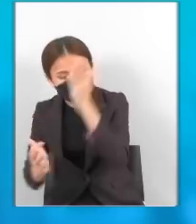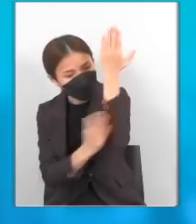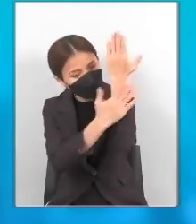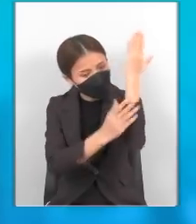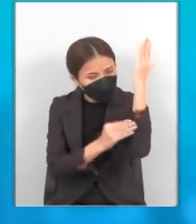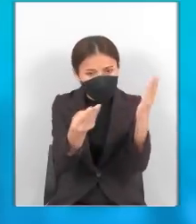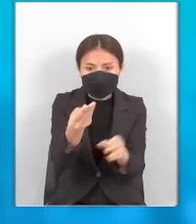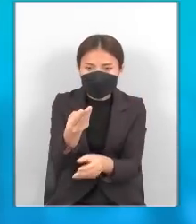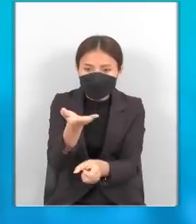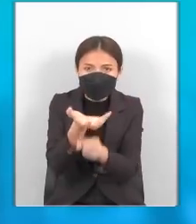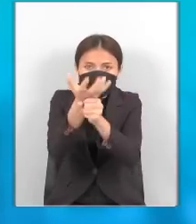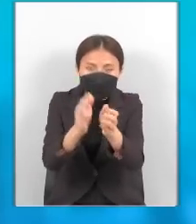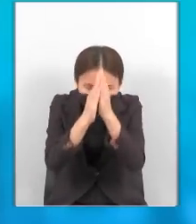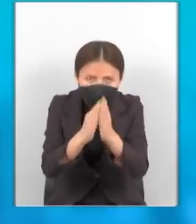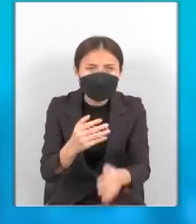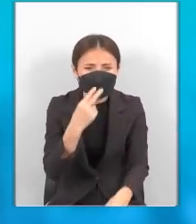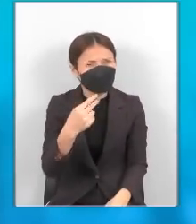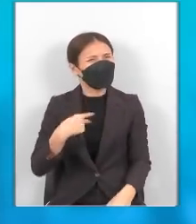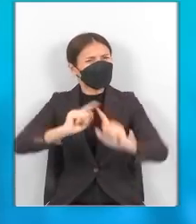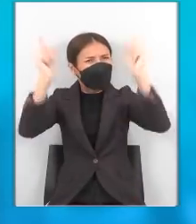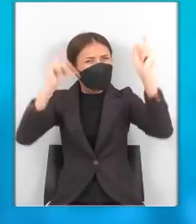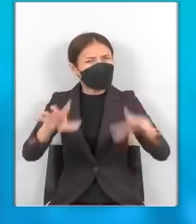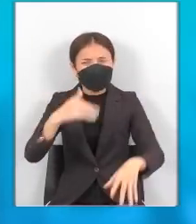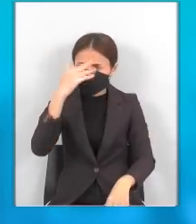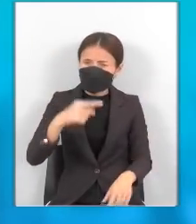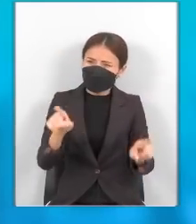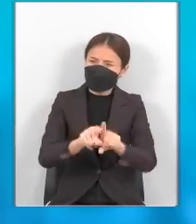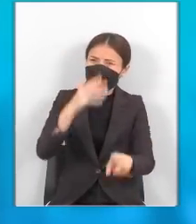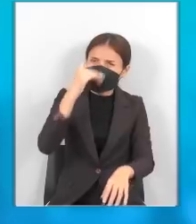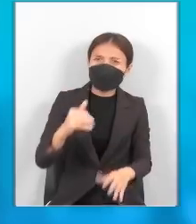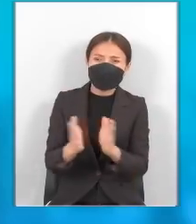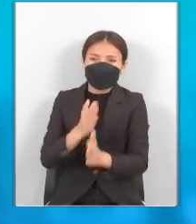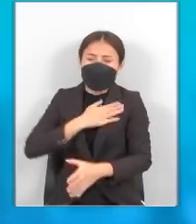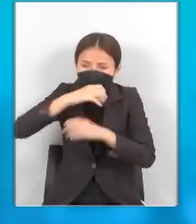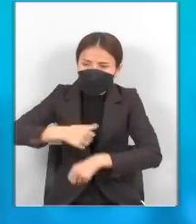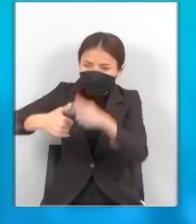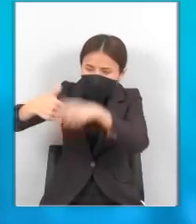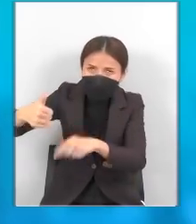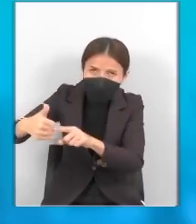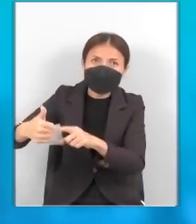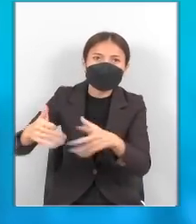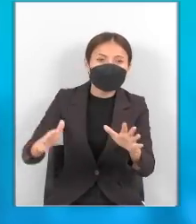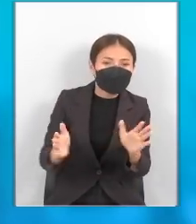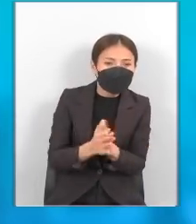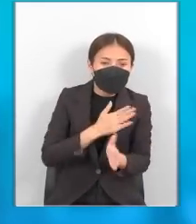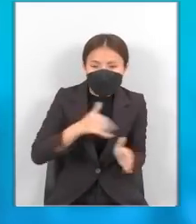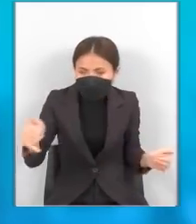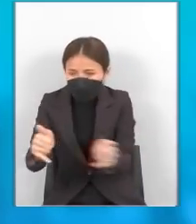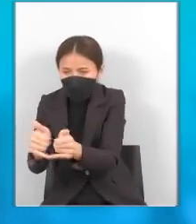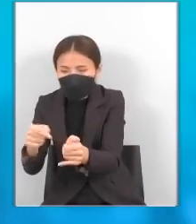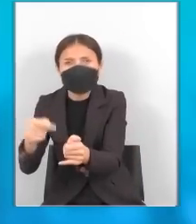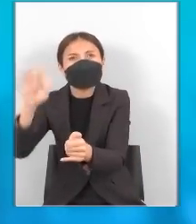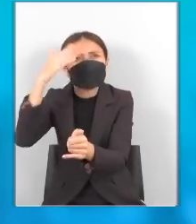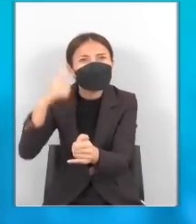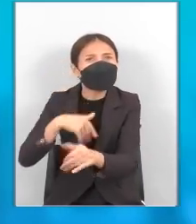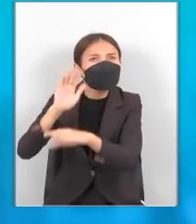คือคำถามว่าทำไมอยู่กับพระแล้วทำไมถึงก้าวร้าวก็ต้องดูว่าพระที่เราอยู่ด้วยเป็นพระลักษณะแบบไหนแต่ไม่ได้สนับสนุนให้ก้าวร้าวส